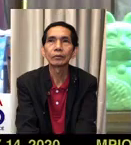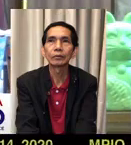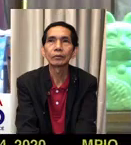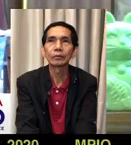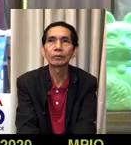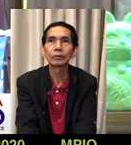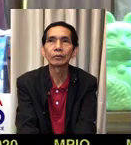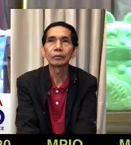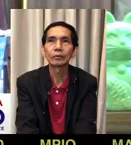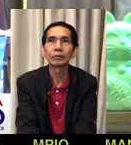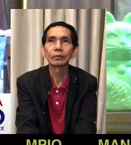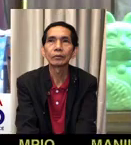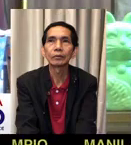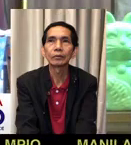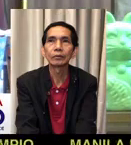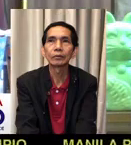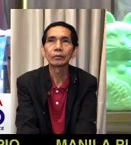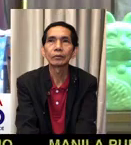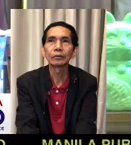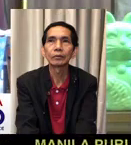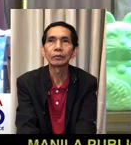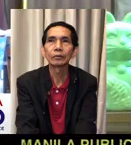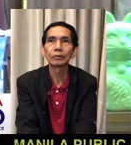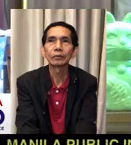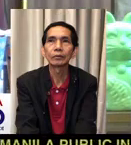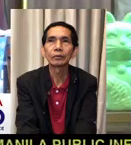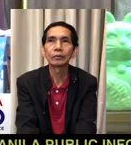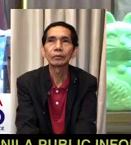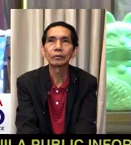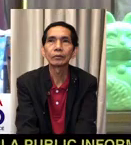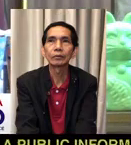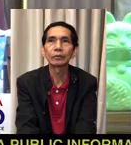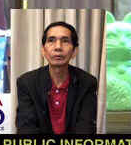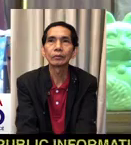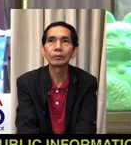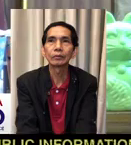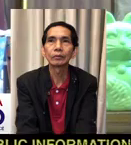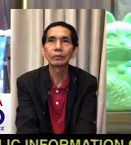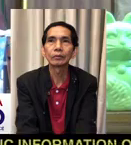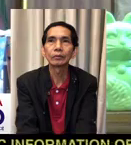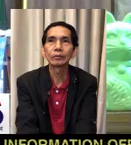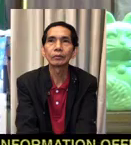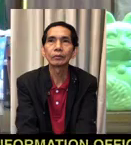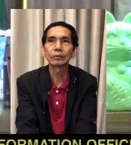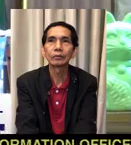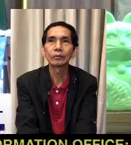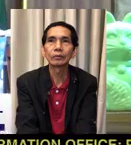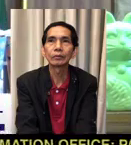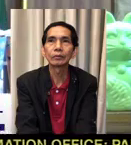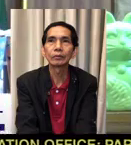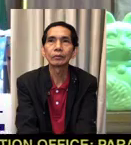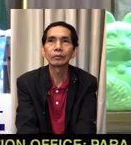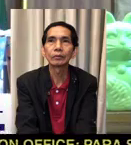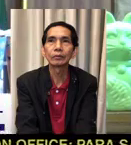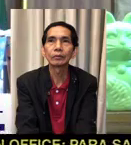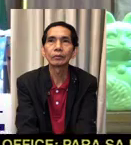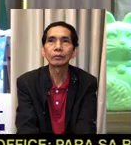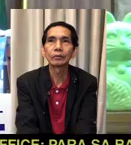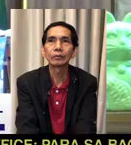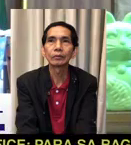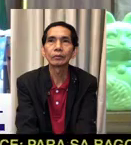mga nangyayari at mangyayari sa lungsod ng Maynila. Si Brother Jess, parang hindi ka gumagalaw.